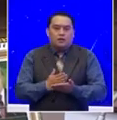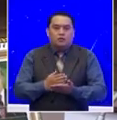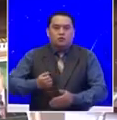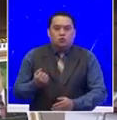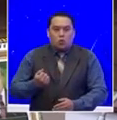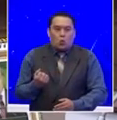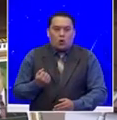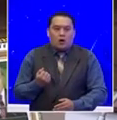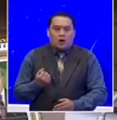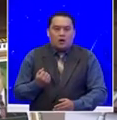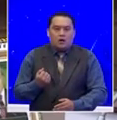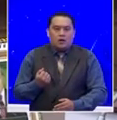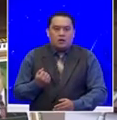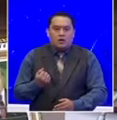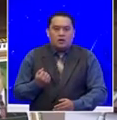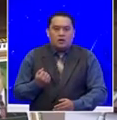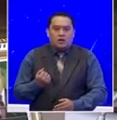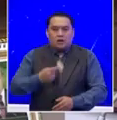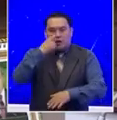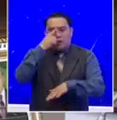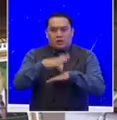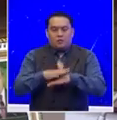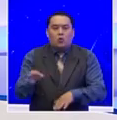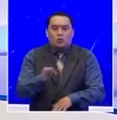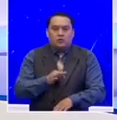не побоюсь этого слова сказать, Амандык Абатович.